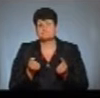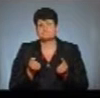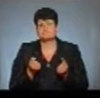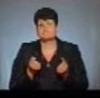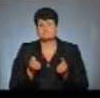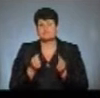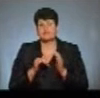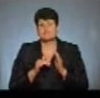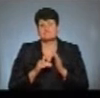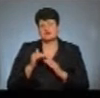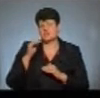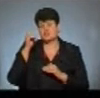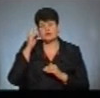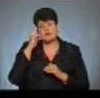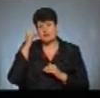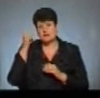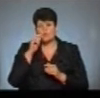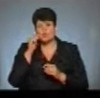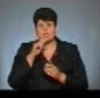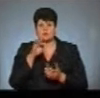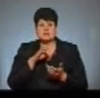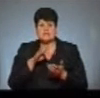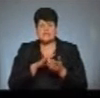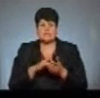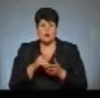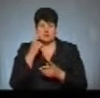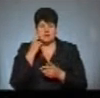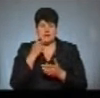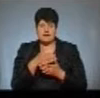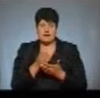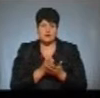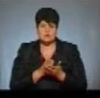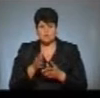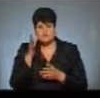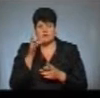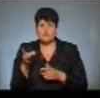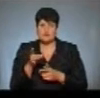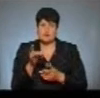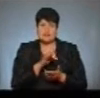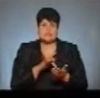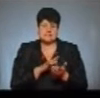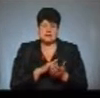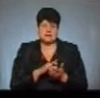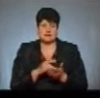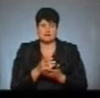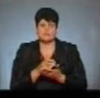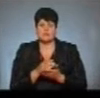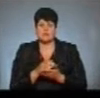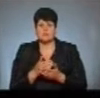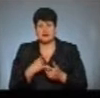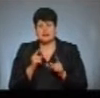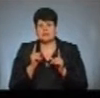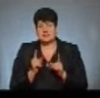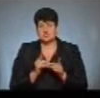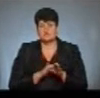вище, приймається в Києві, в Українському центрі оцінювання якості освіти або в Регіональному центрі оцінювання якості освіти. Ми лише виконуємо